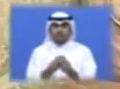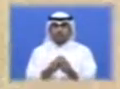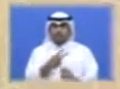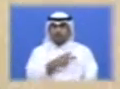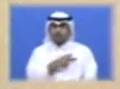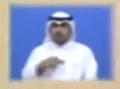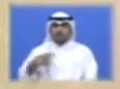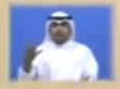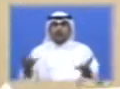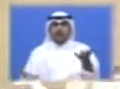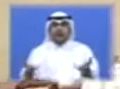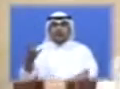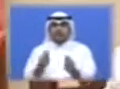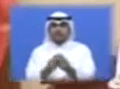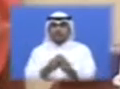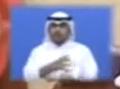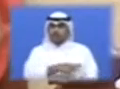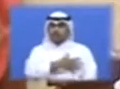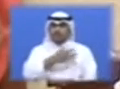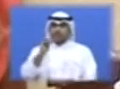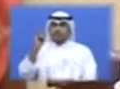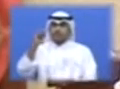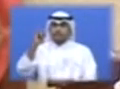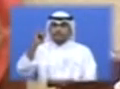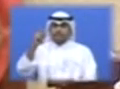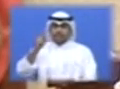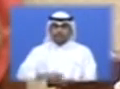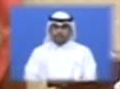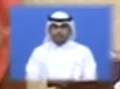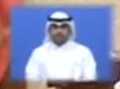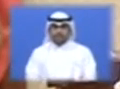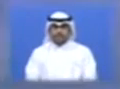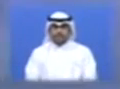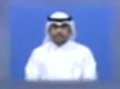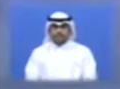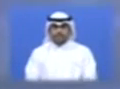الوزراء ووزير العدل بالوكالة الشيخ محمد العبدالله المبارك الصباح.